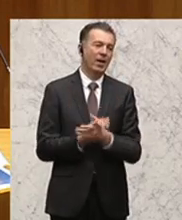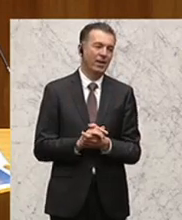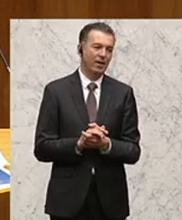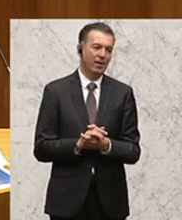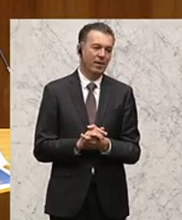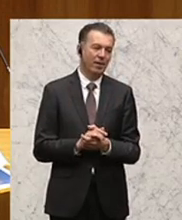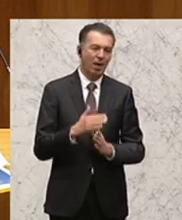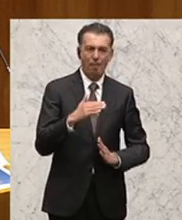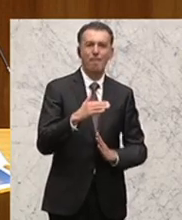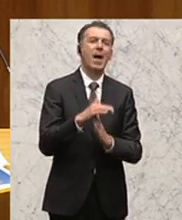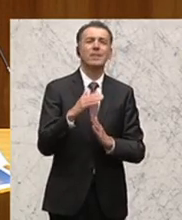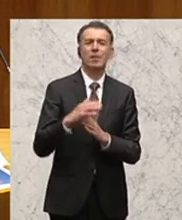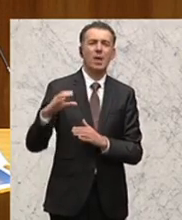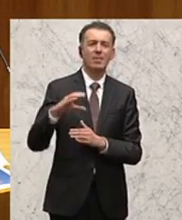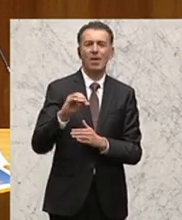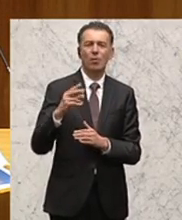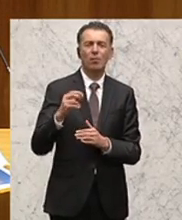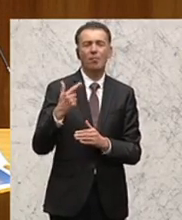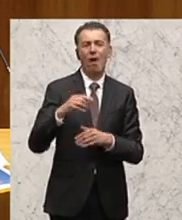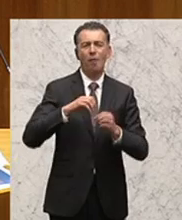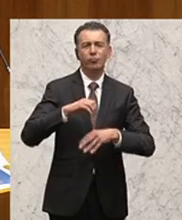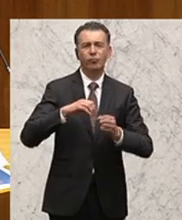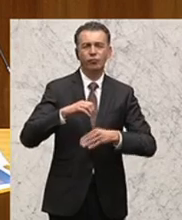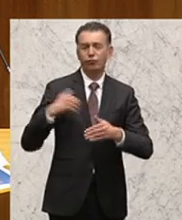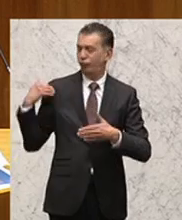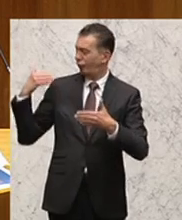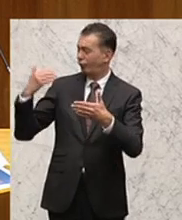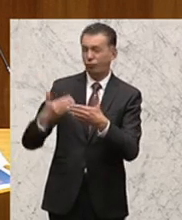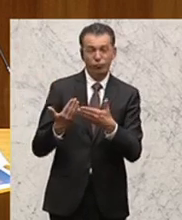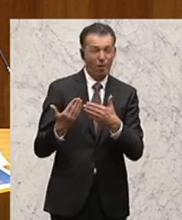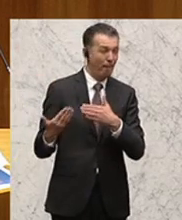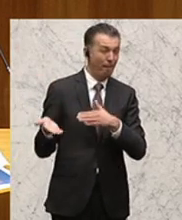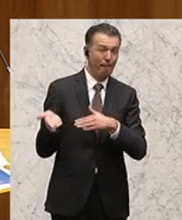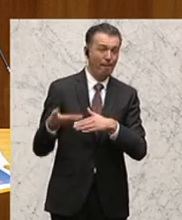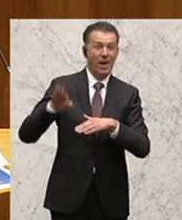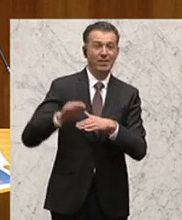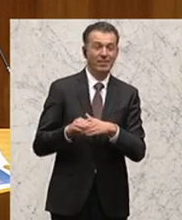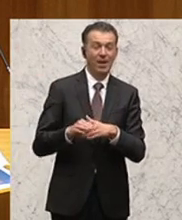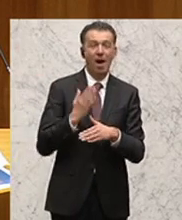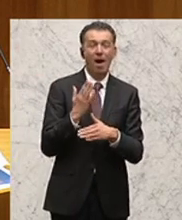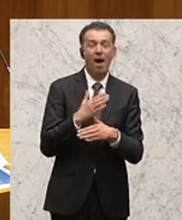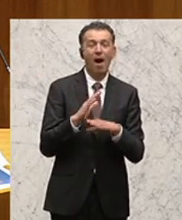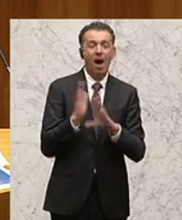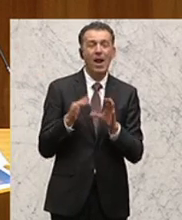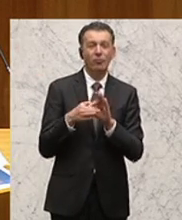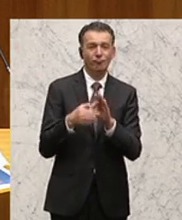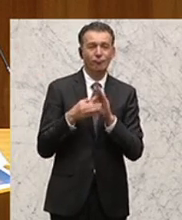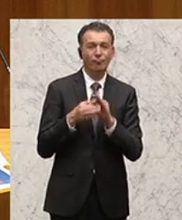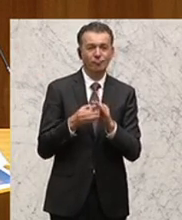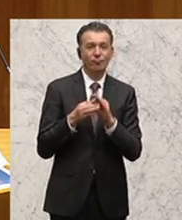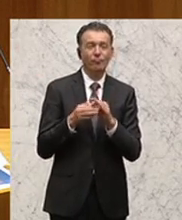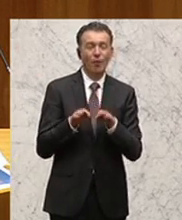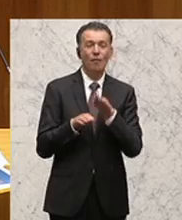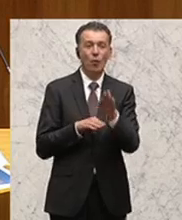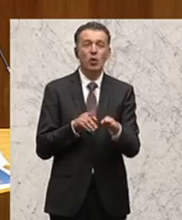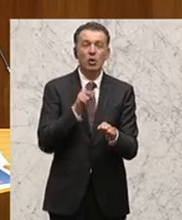höchsten CO2-Ausstoß ever. Und alles, was jetzt als Fortschritt bezeichnet wird, wird nur ab diesem Peak